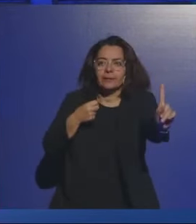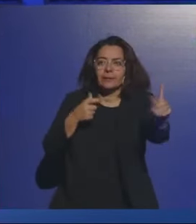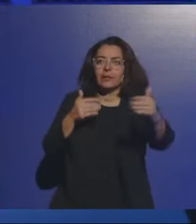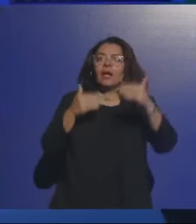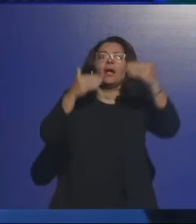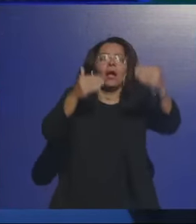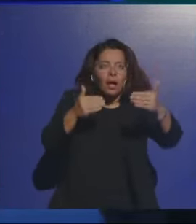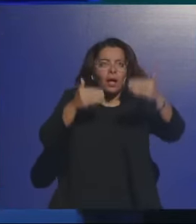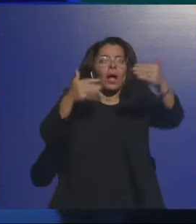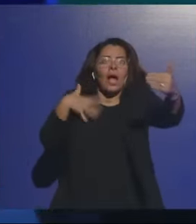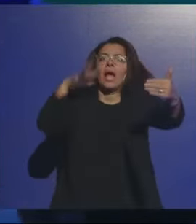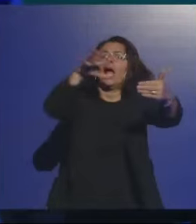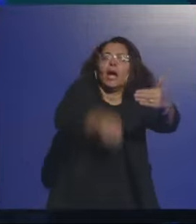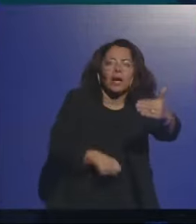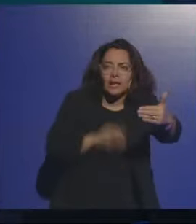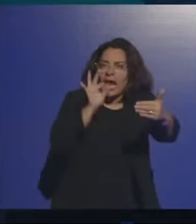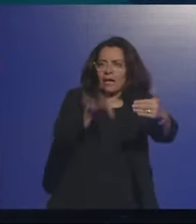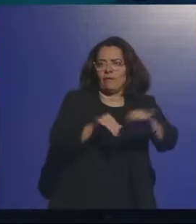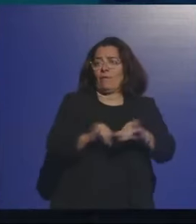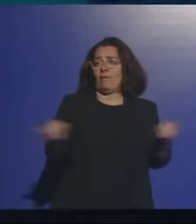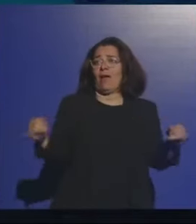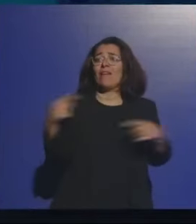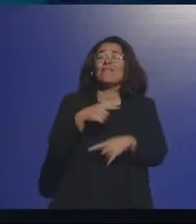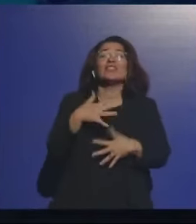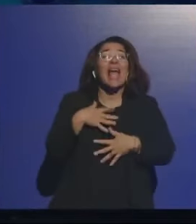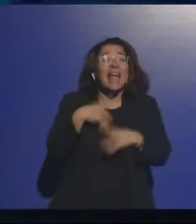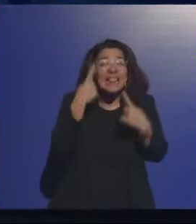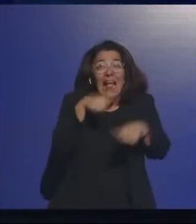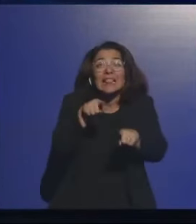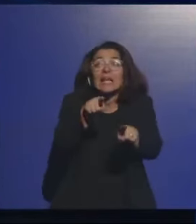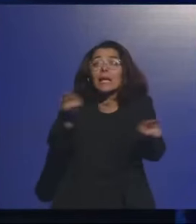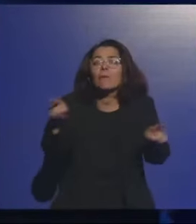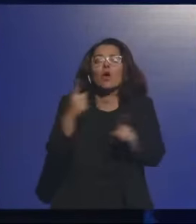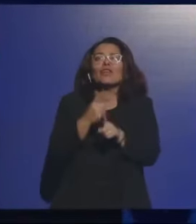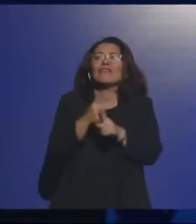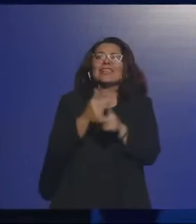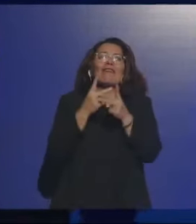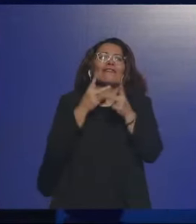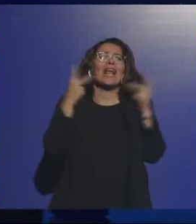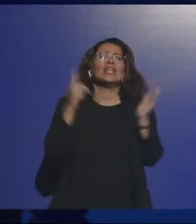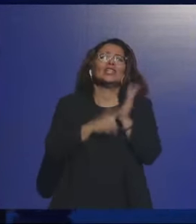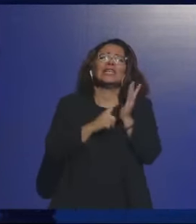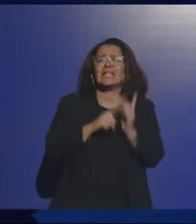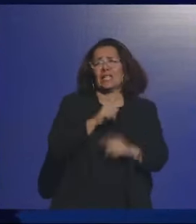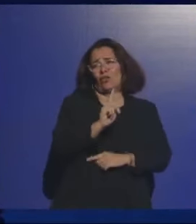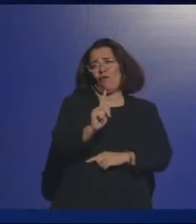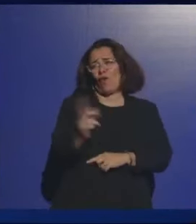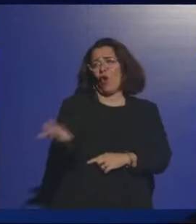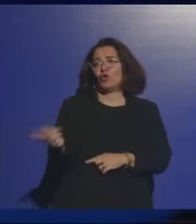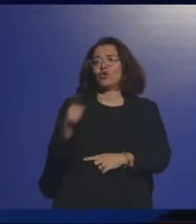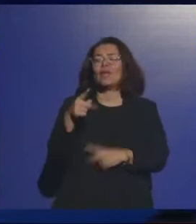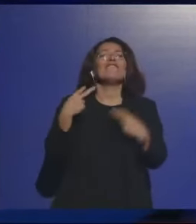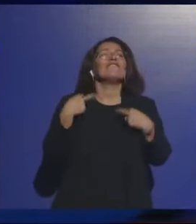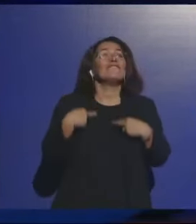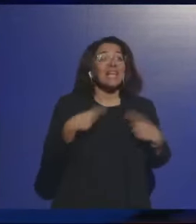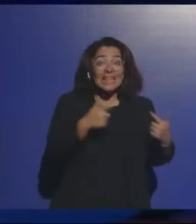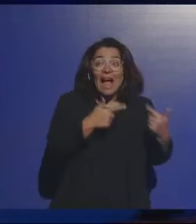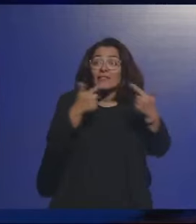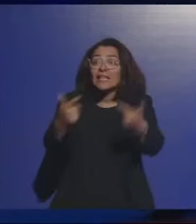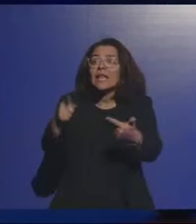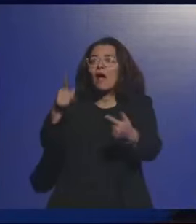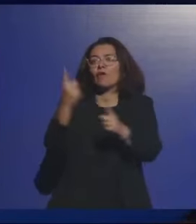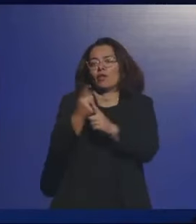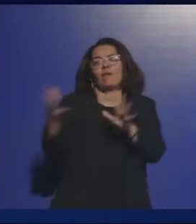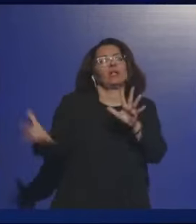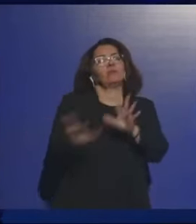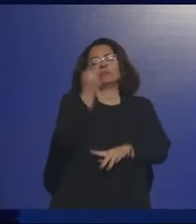all'età vostra volete il diritto ed il dovere di essere felici per goderveli fino in fondo quello che la vita mi mette a disposizione e la vita